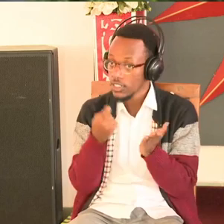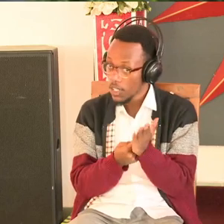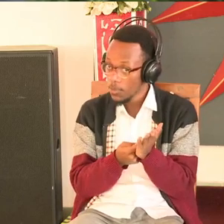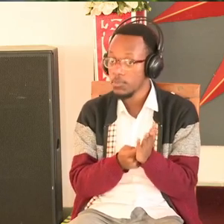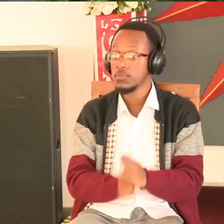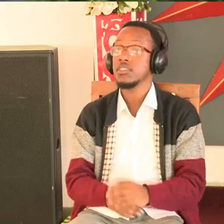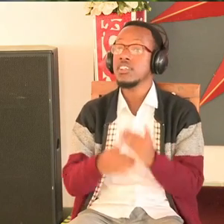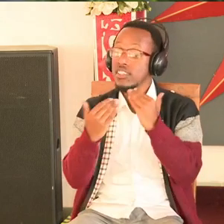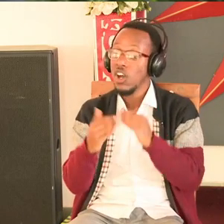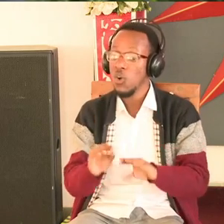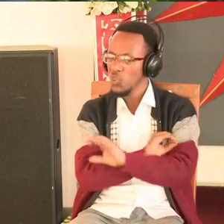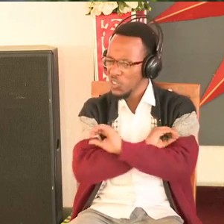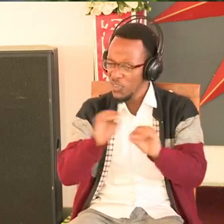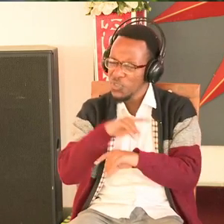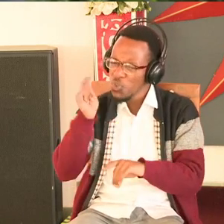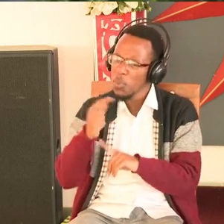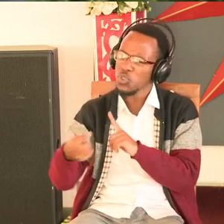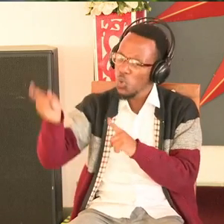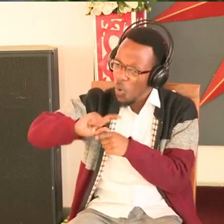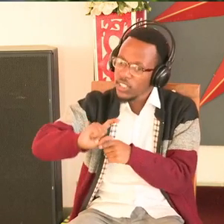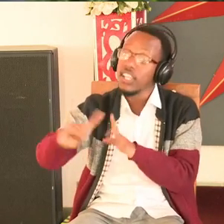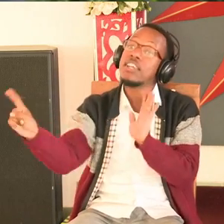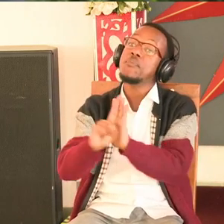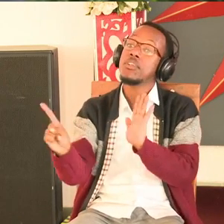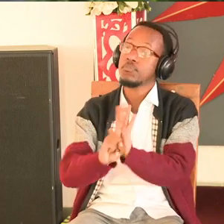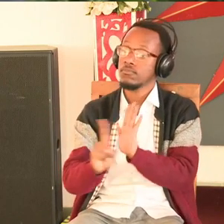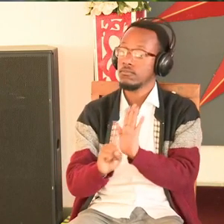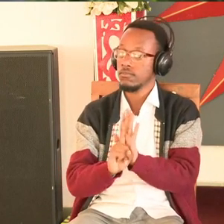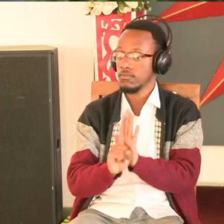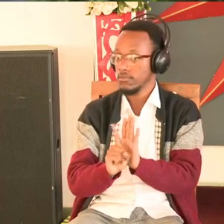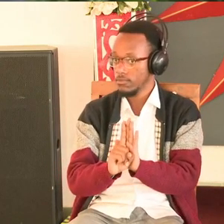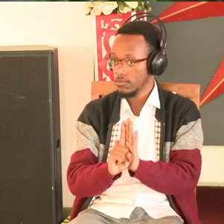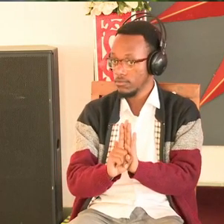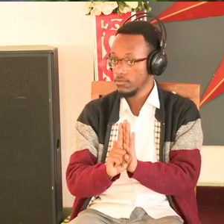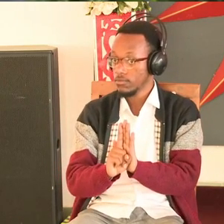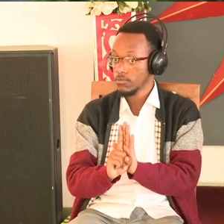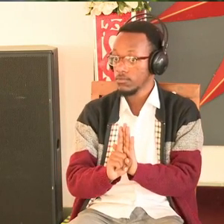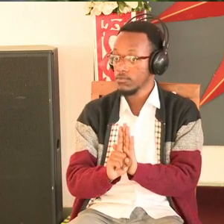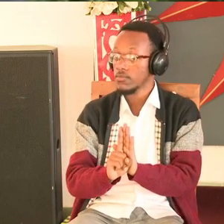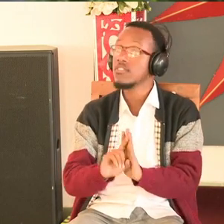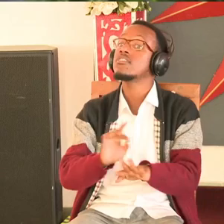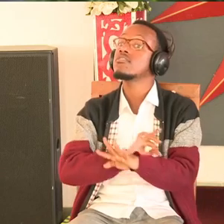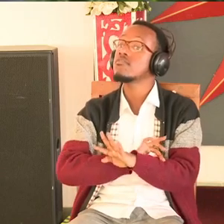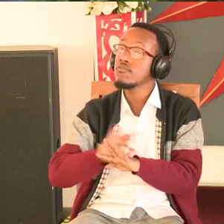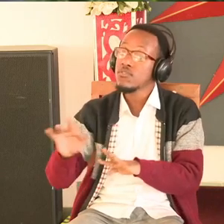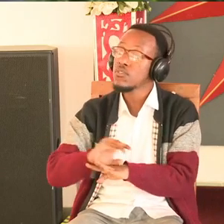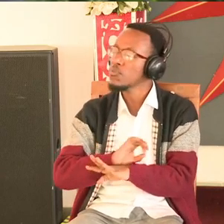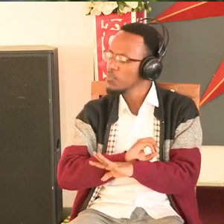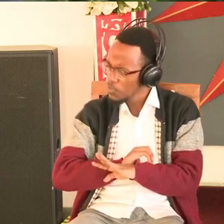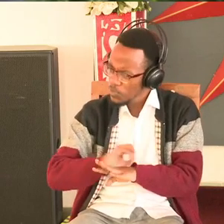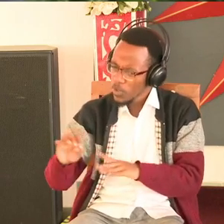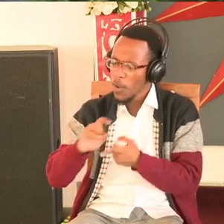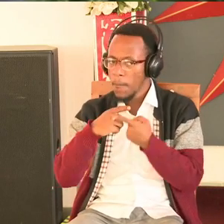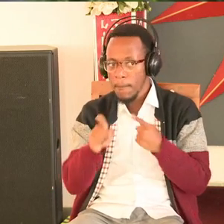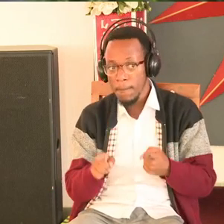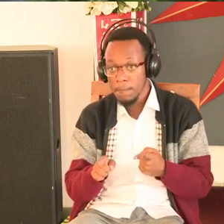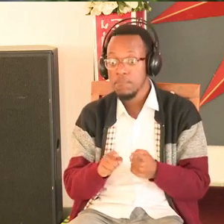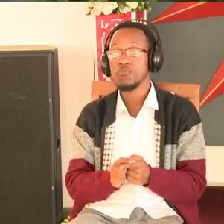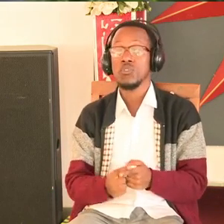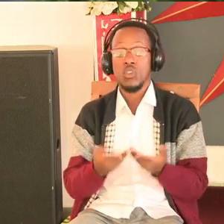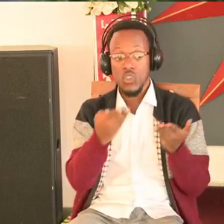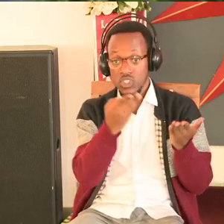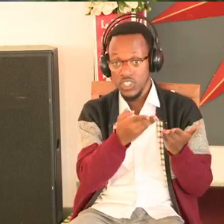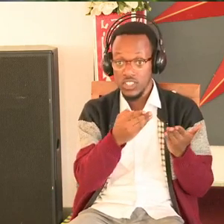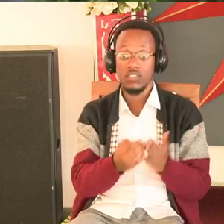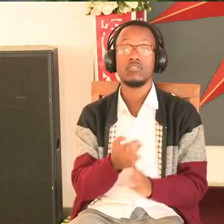ne doit être ajouté nta kintu na kimwe kigomba kongerwamo ahubwo kuri ubu